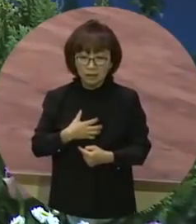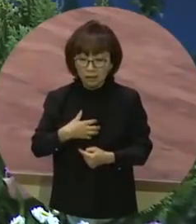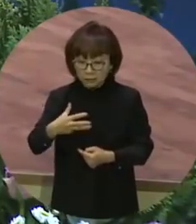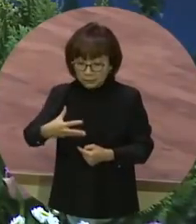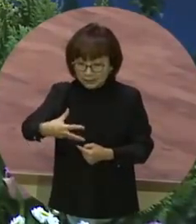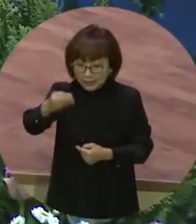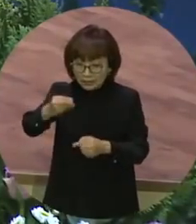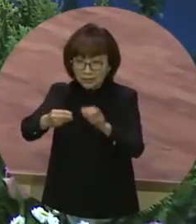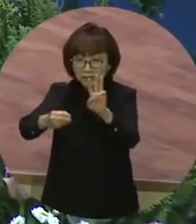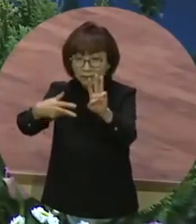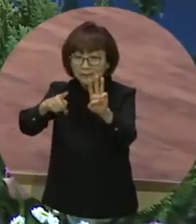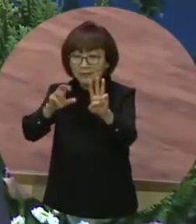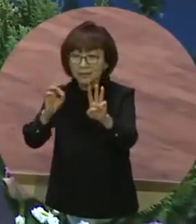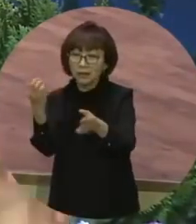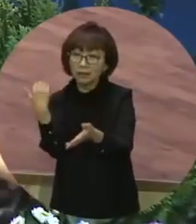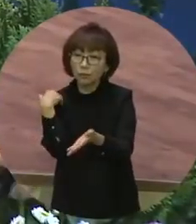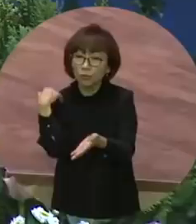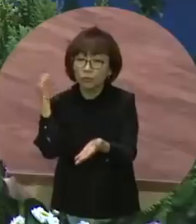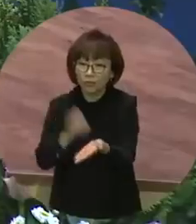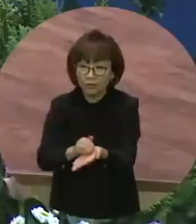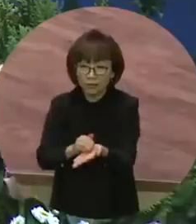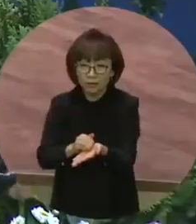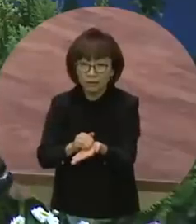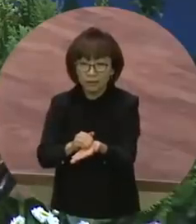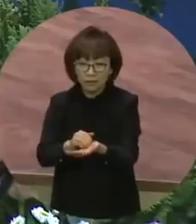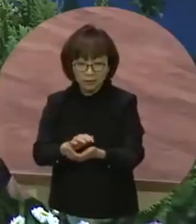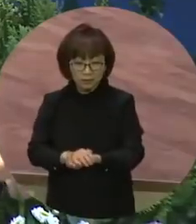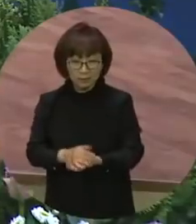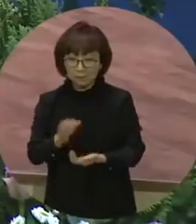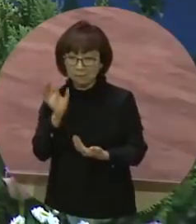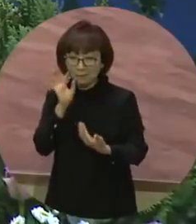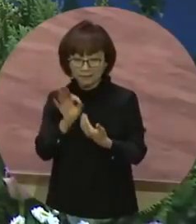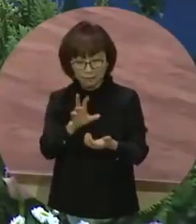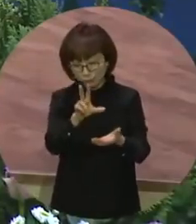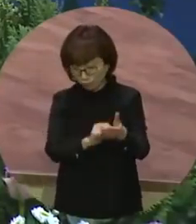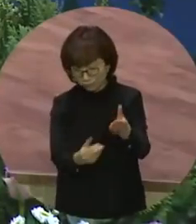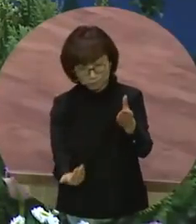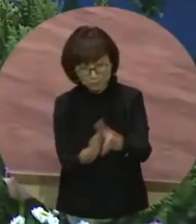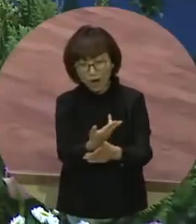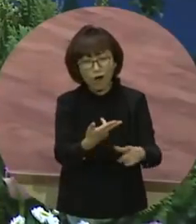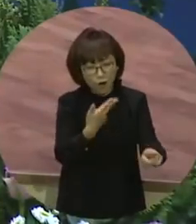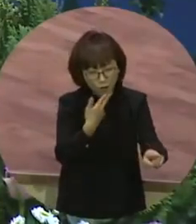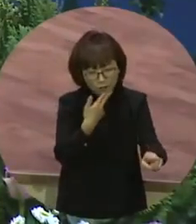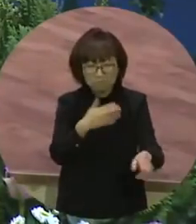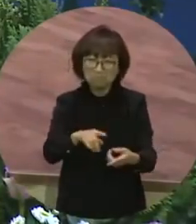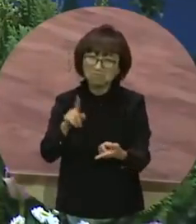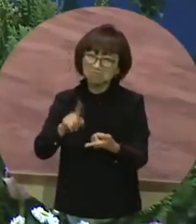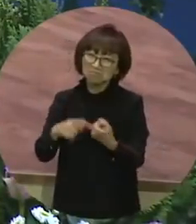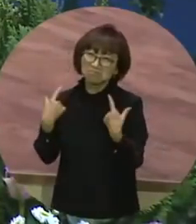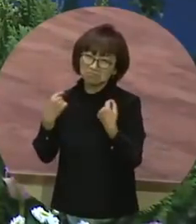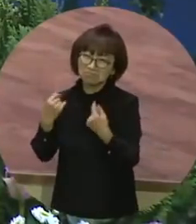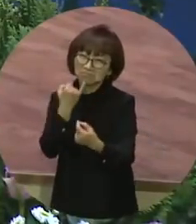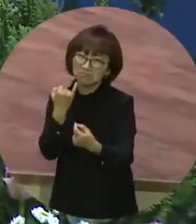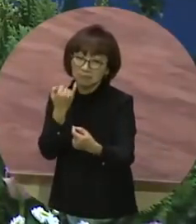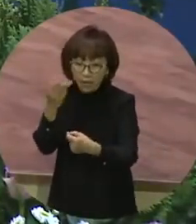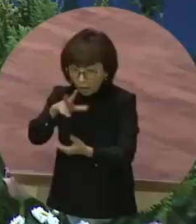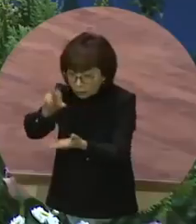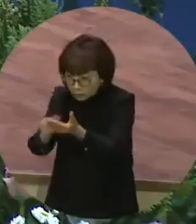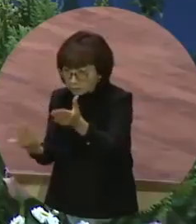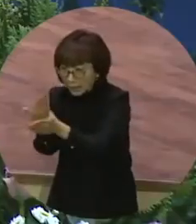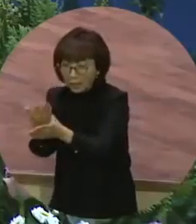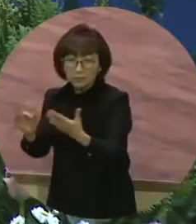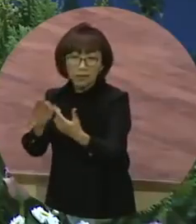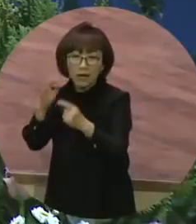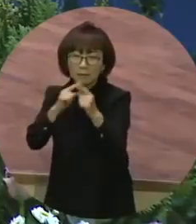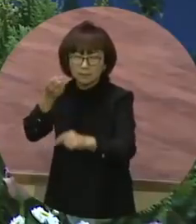돌아가 버려. 문제 사건만 생겨. 문제 사건 안 생기면 괜찮아. 문제 사건 딱 생기면 없어. 말씀이